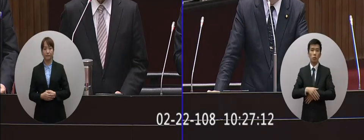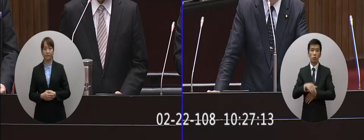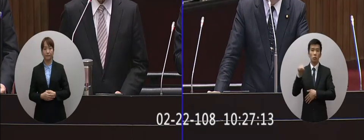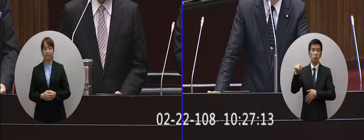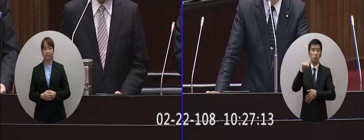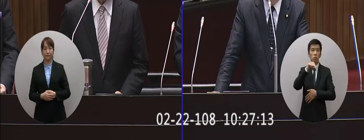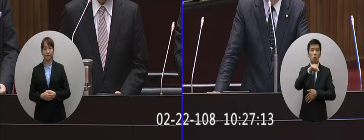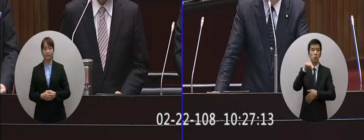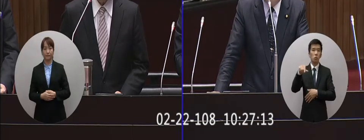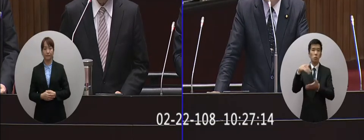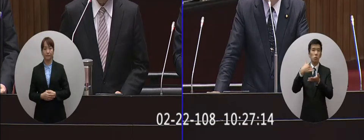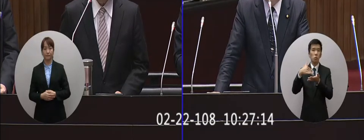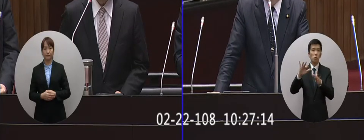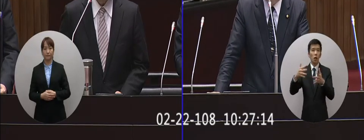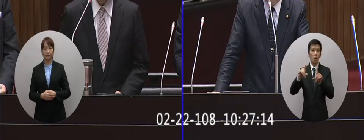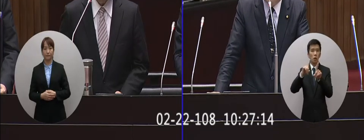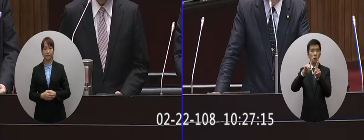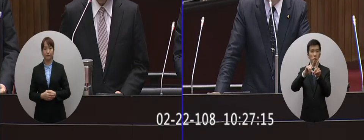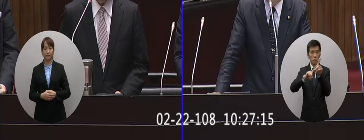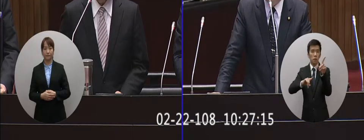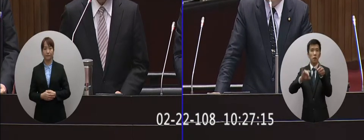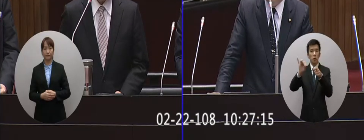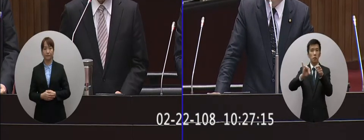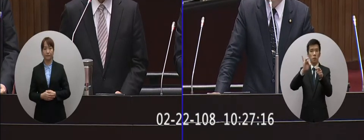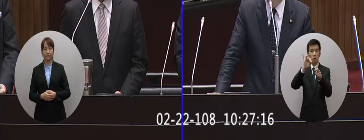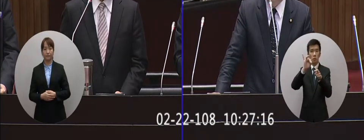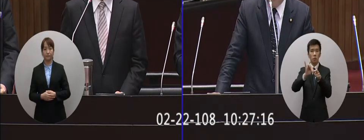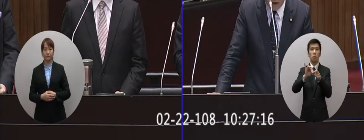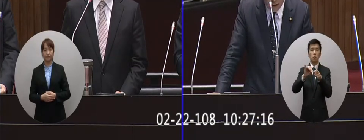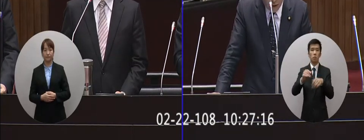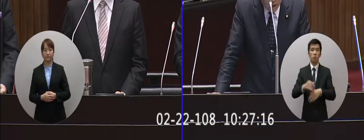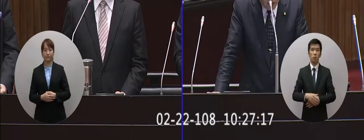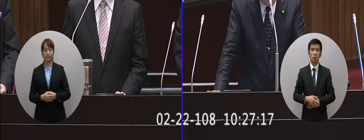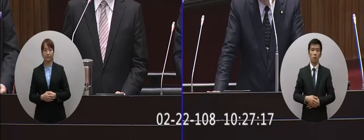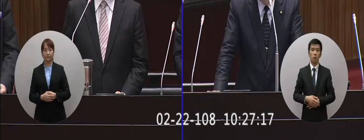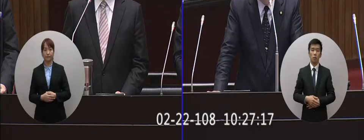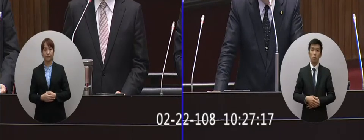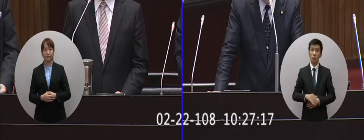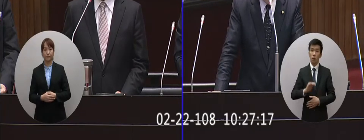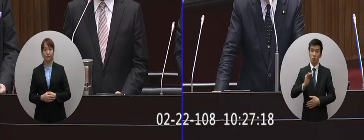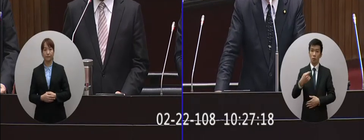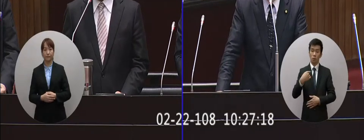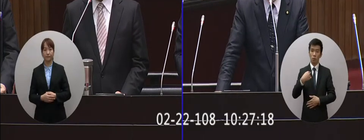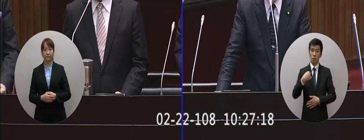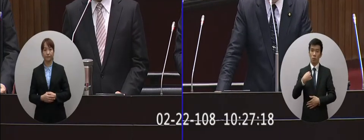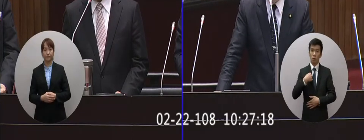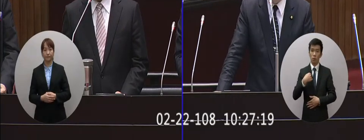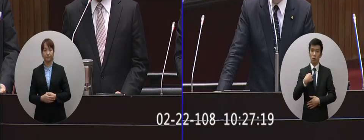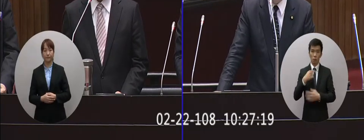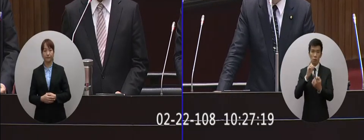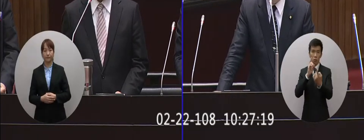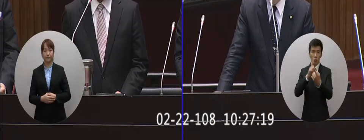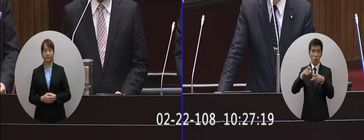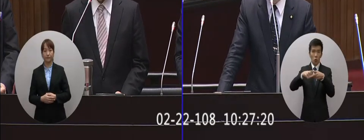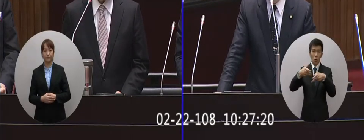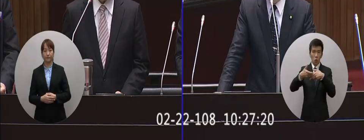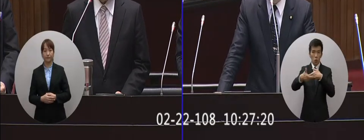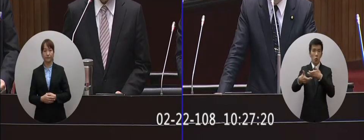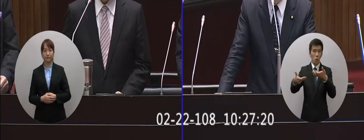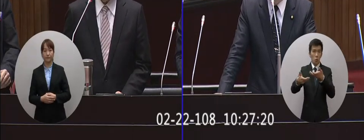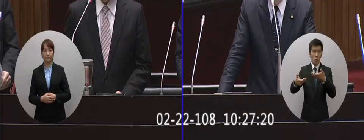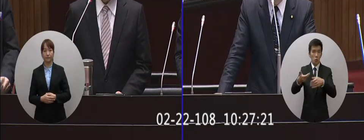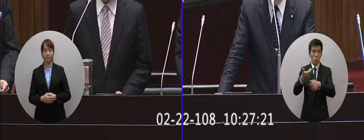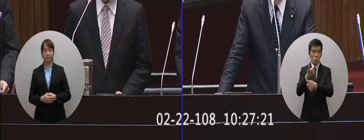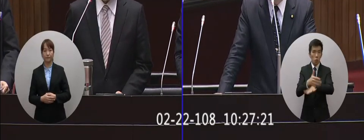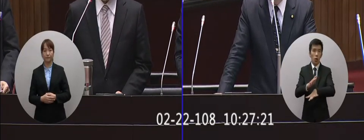大概差距的100年的那个铁道发展的时间。但是就本席在工程的经验里面，我发